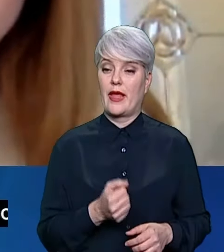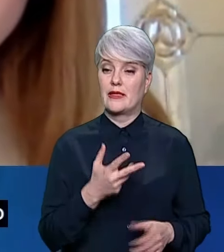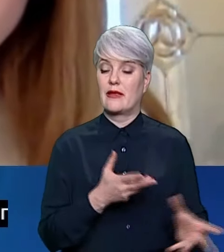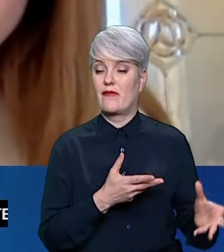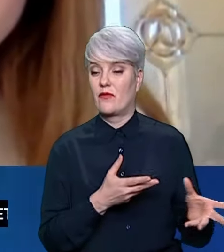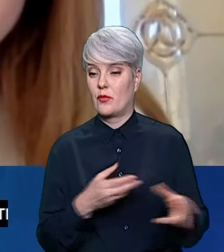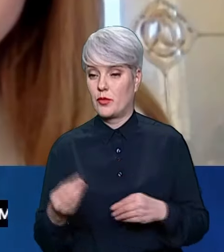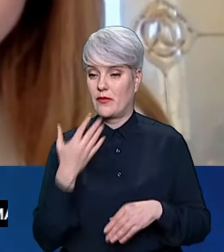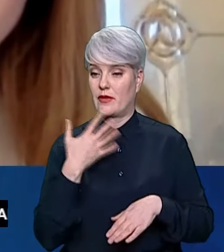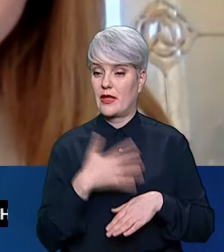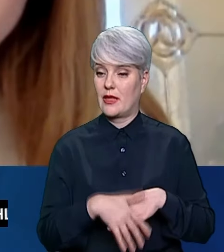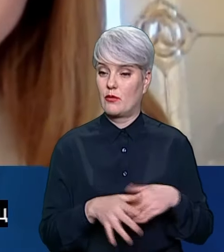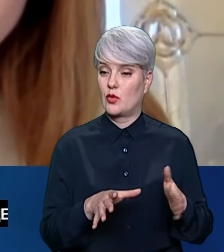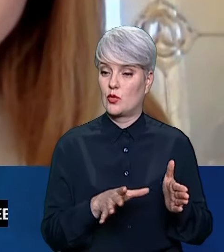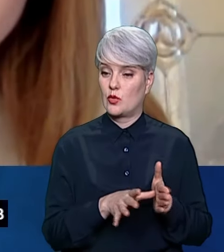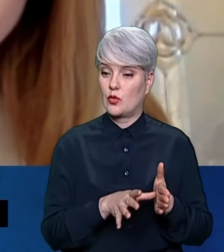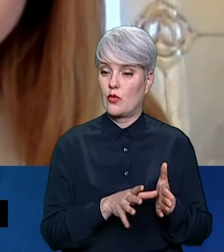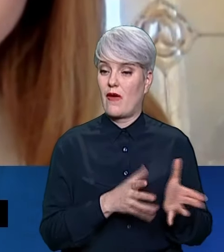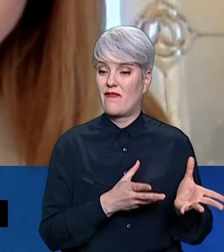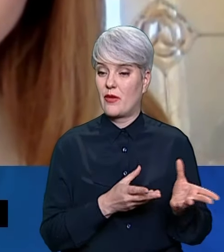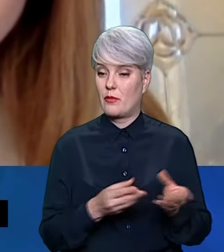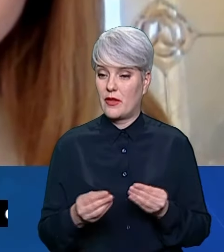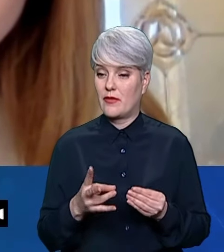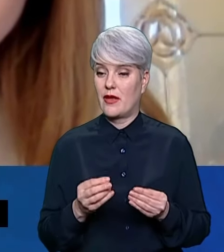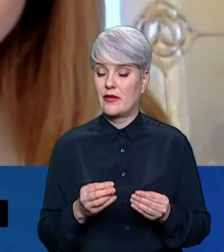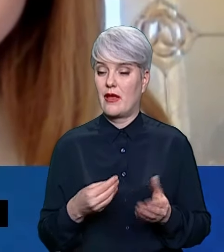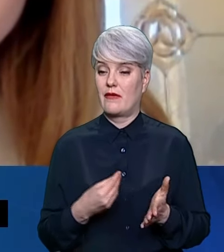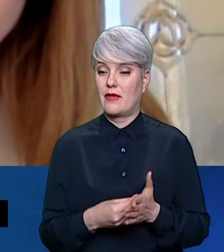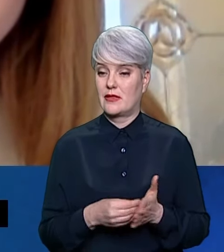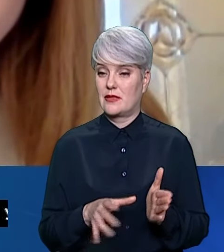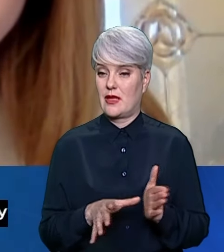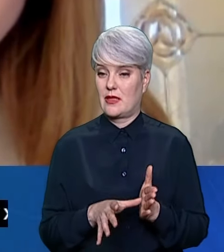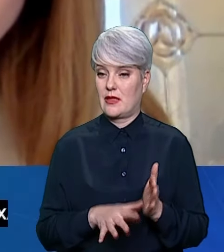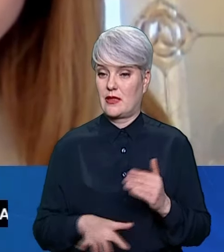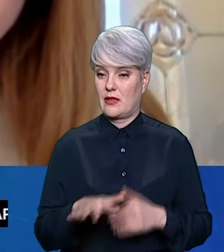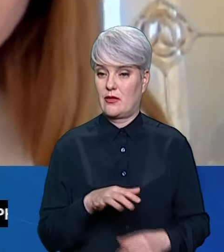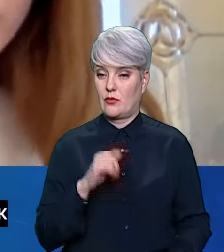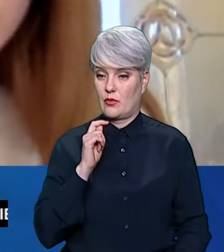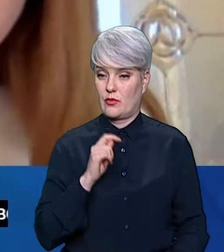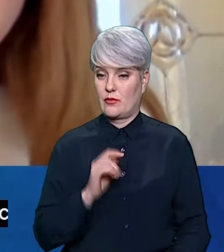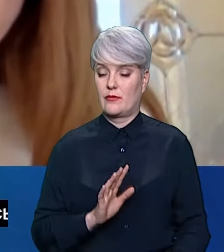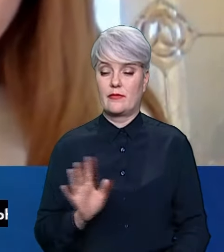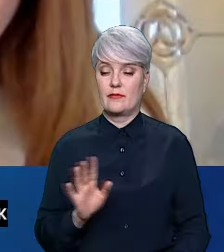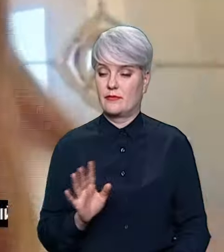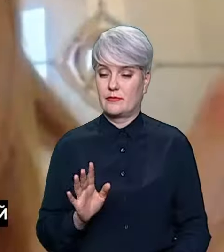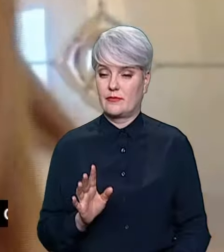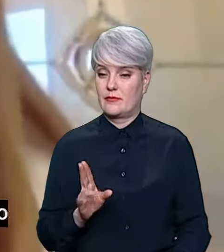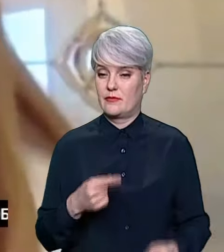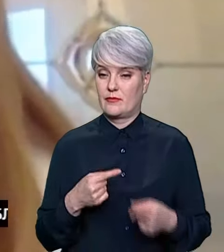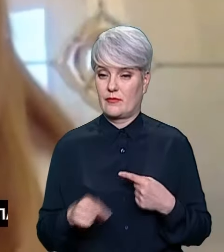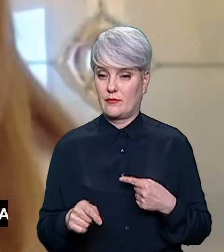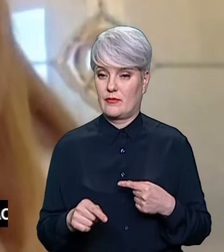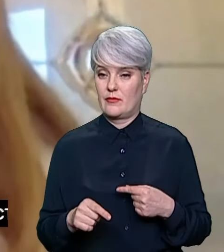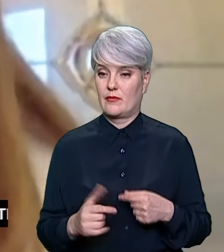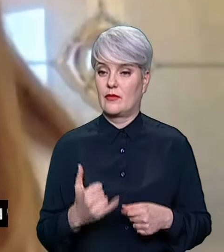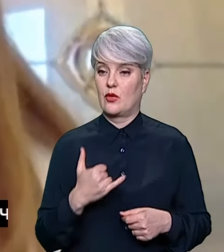він впливає на загальну вартість електроенергії по країні? Ні, дивіться, трішечки не так. Тут